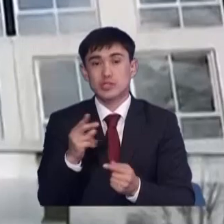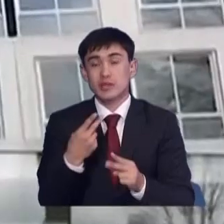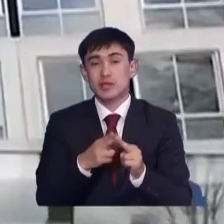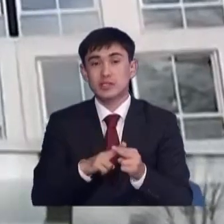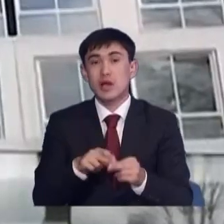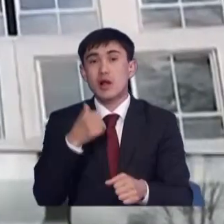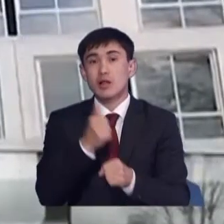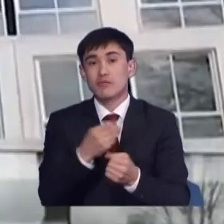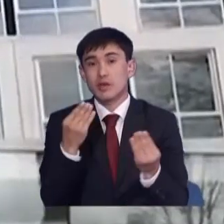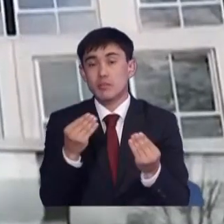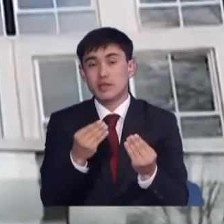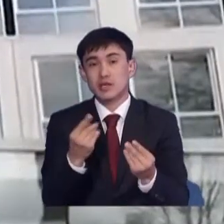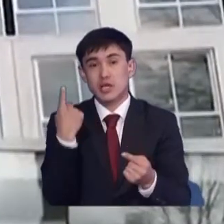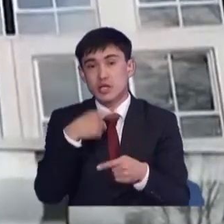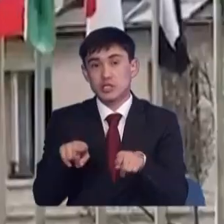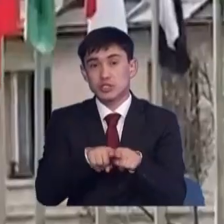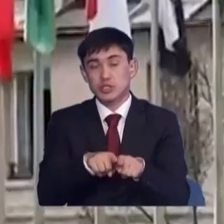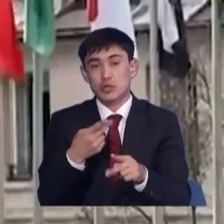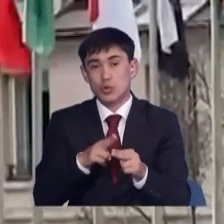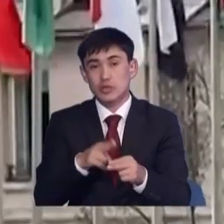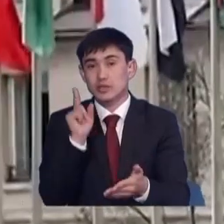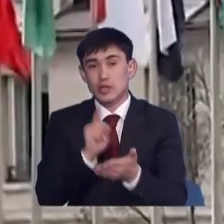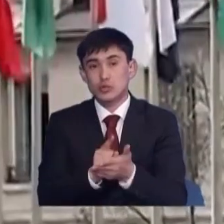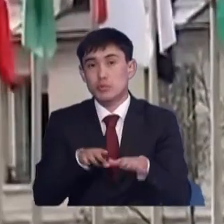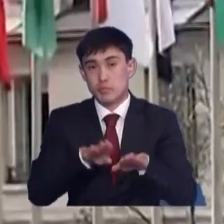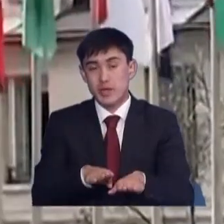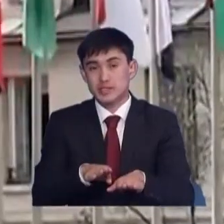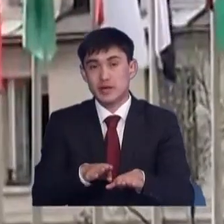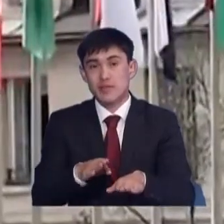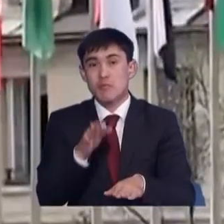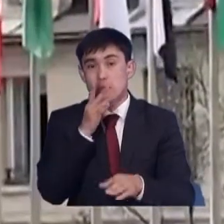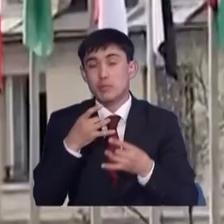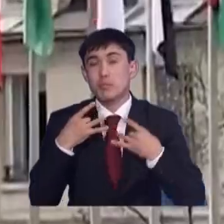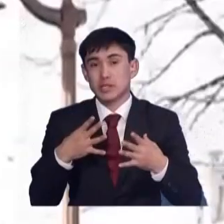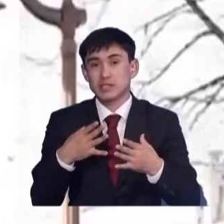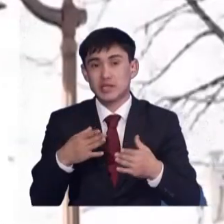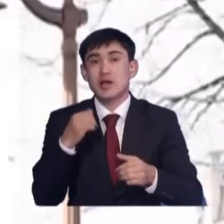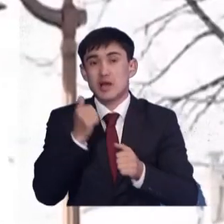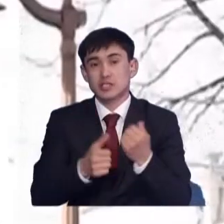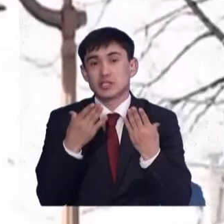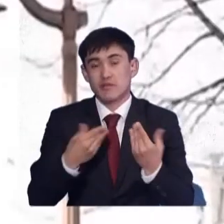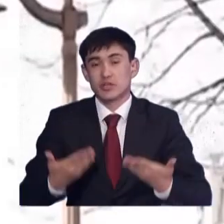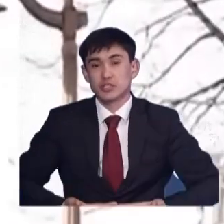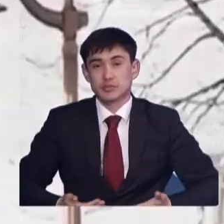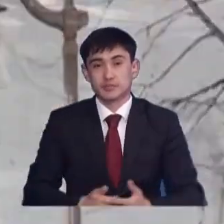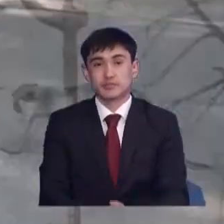из ключевых элементов идентичности, которому должно быть место не только в моменты праздников, но и в повседневной